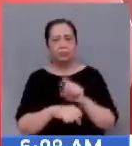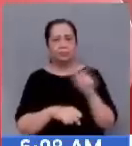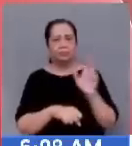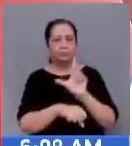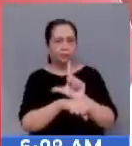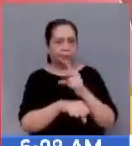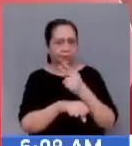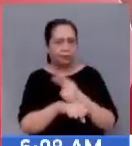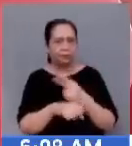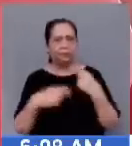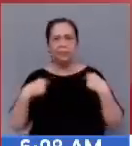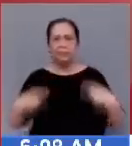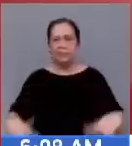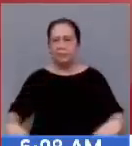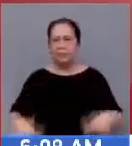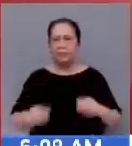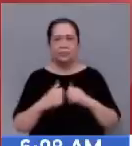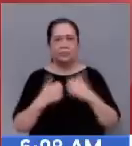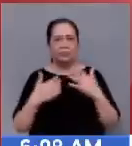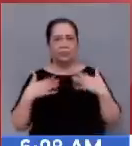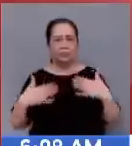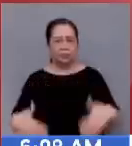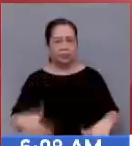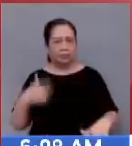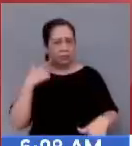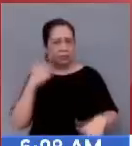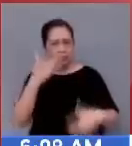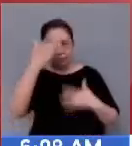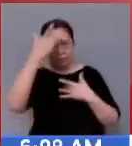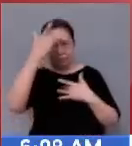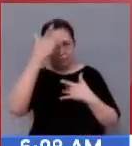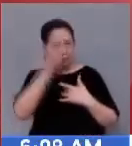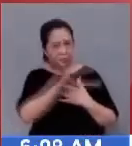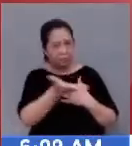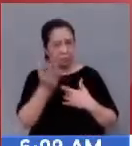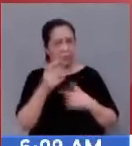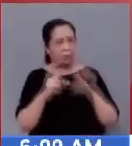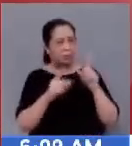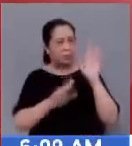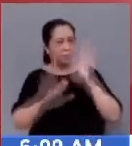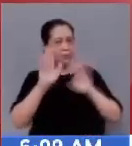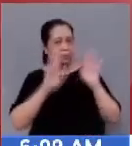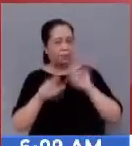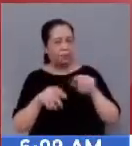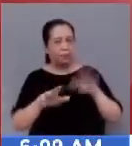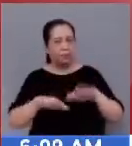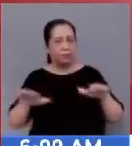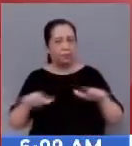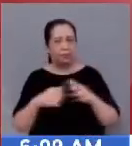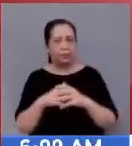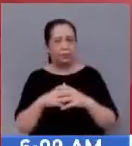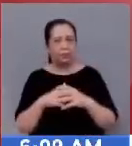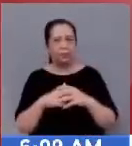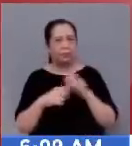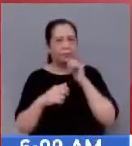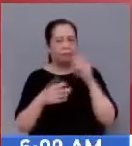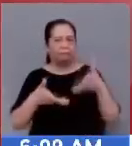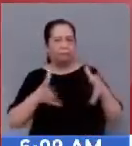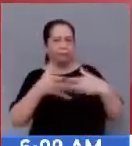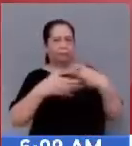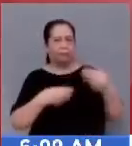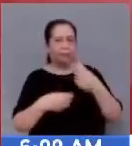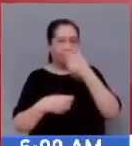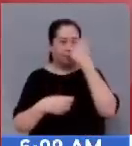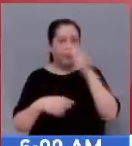kalusugan, kumusta po? Napansin po ba kayo may nagkakasakit na rin? Isang problema po rito, mga bata rito, hindi na po pinapalabas. Dahil po itong tubig na